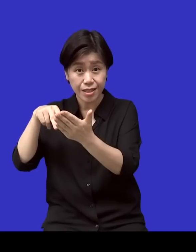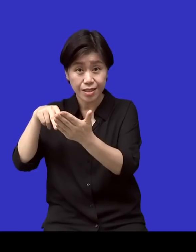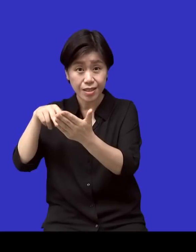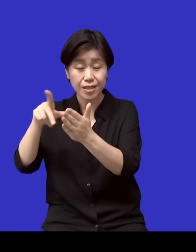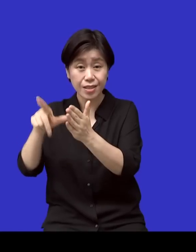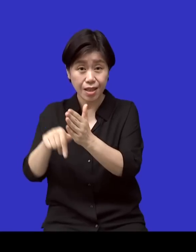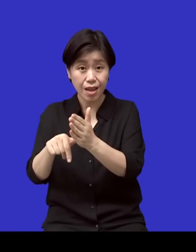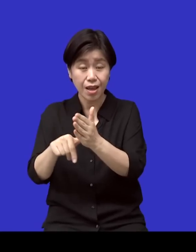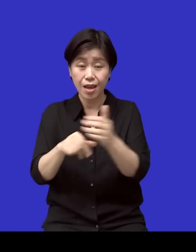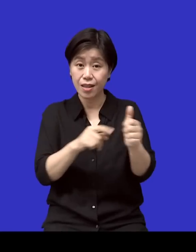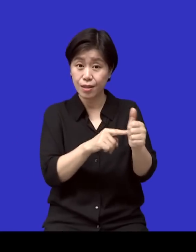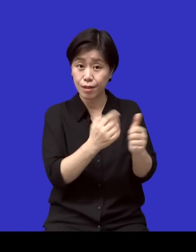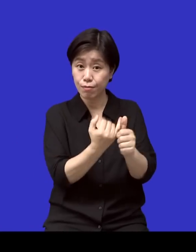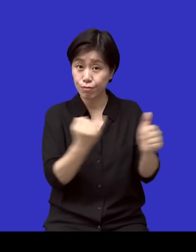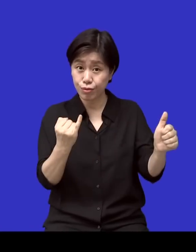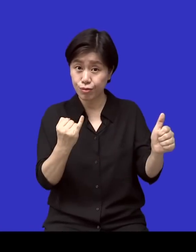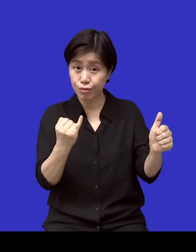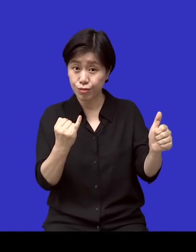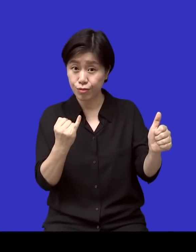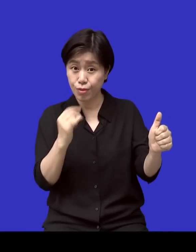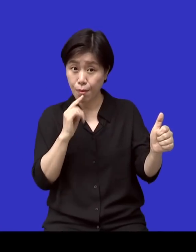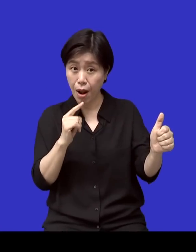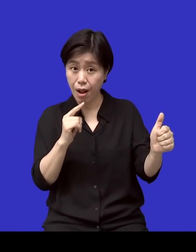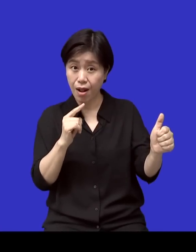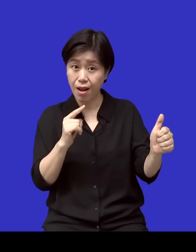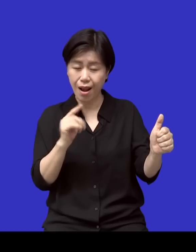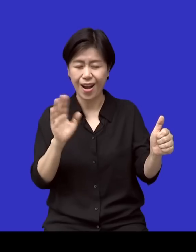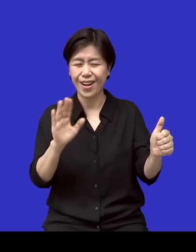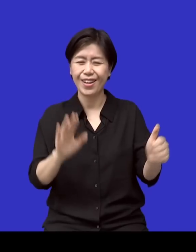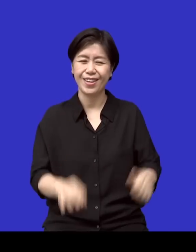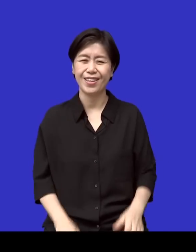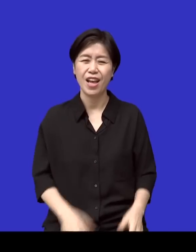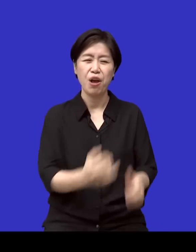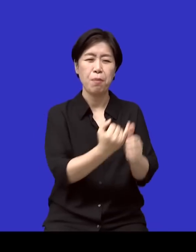아니, 헤어지고 나서 기도했어요. 헤어지고 나서 기도를 그런 거죠? 네.